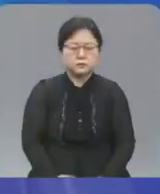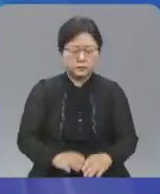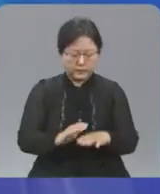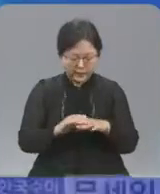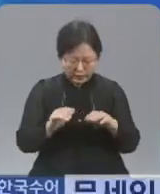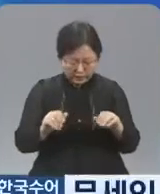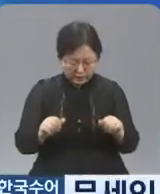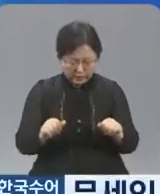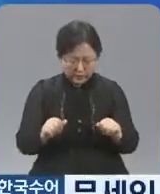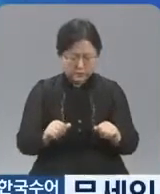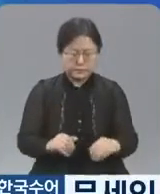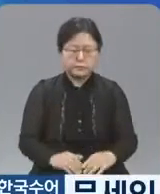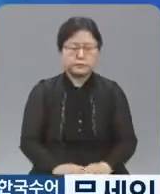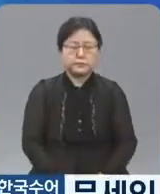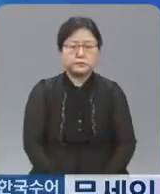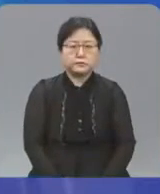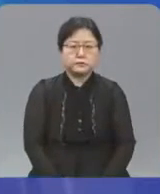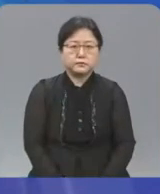여러분 안녕하십니까?